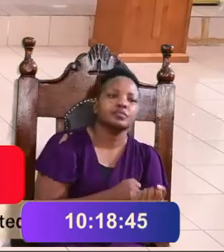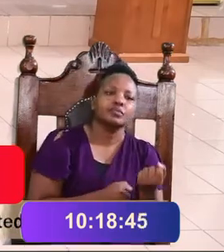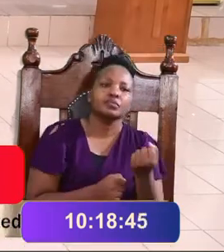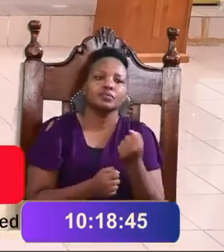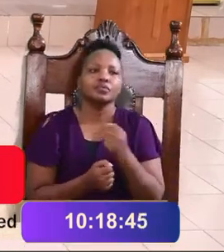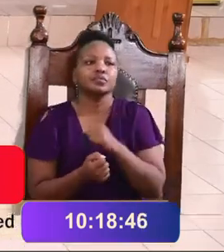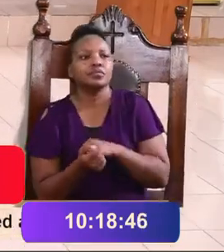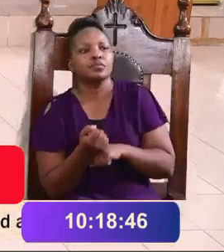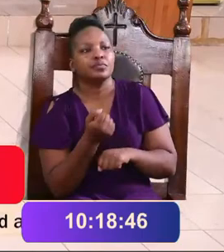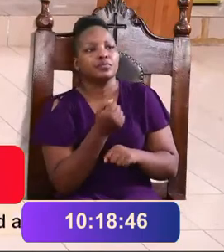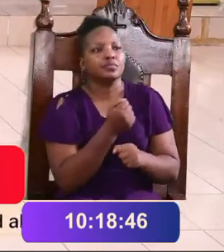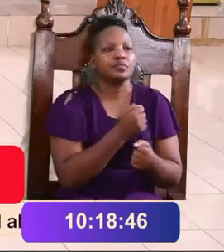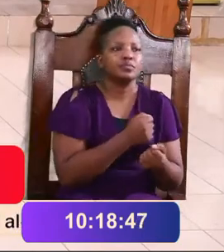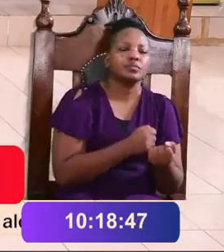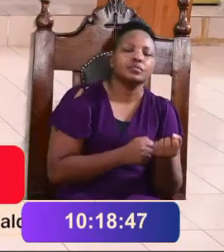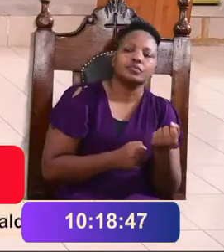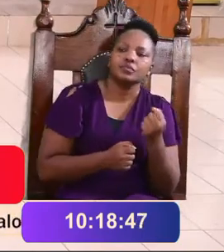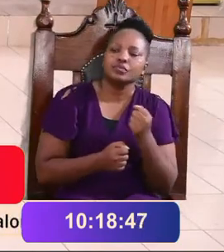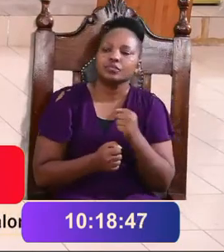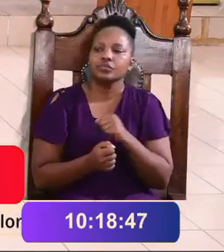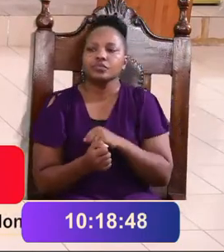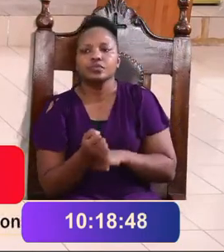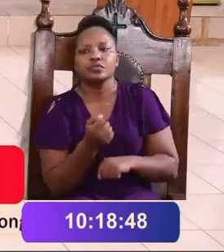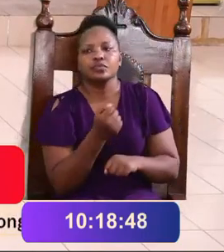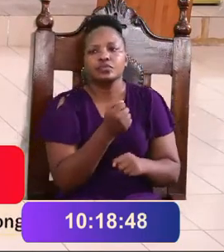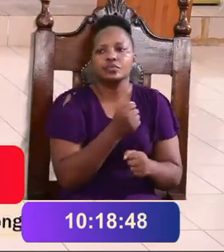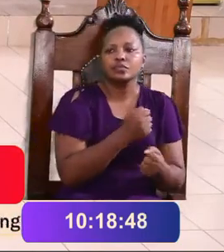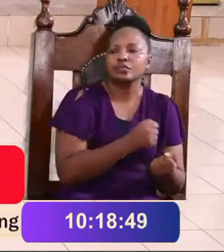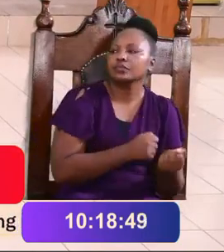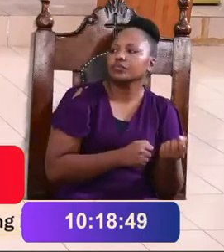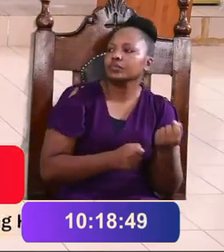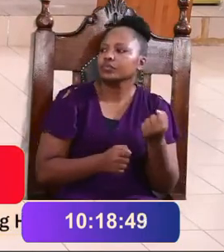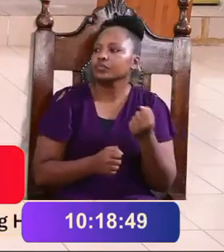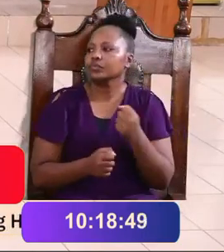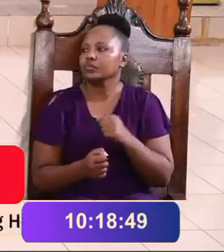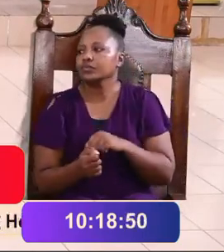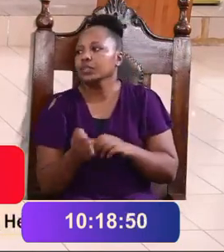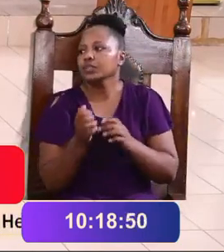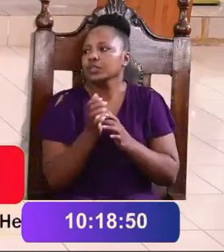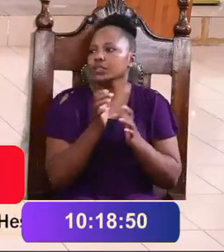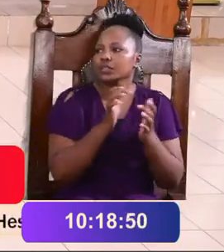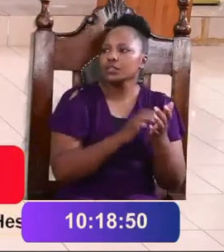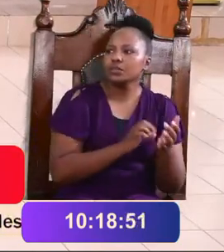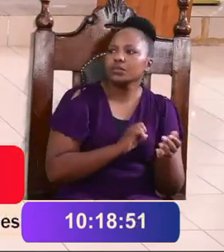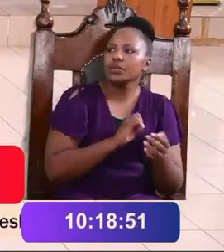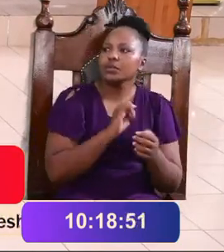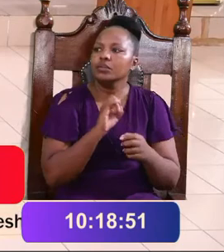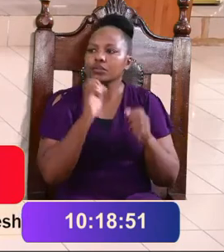Kali Mari, ameshinda vita, Goligotha, ameshinda vita, Bwana.